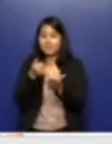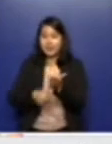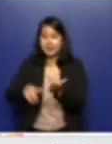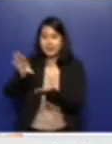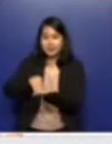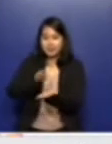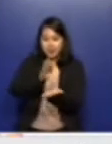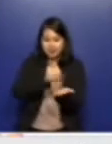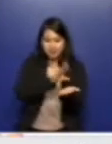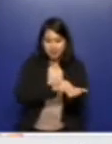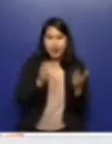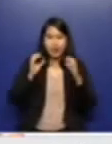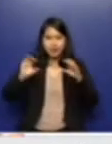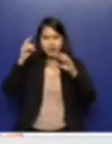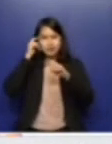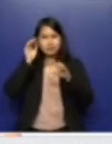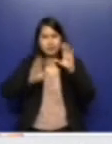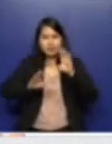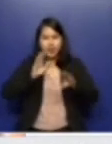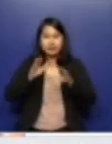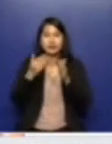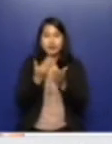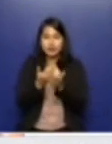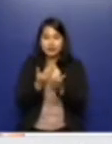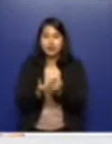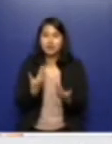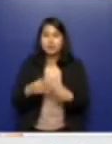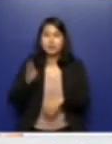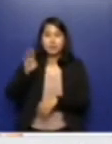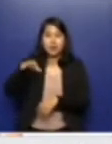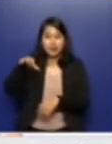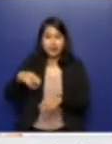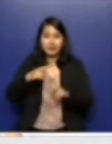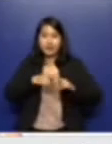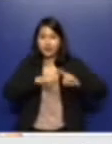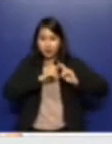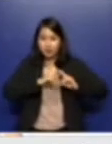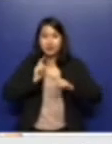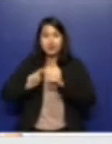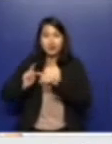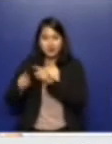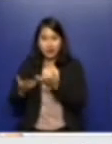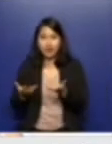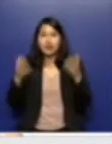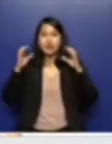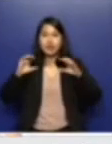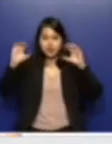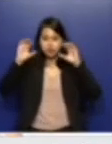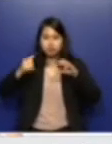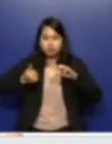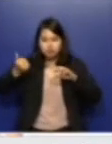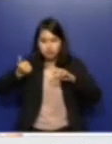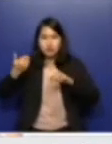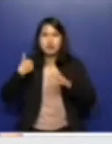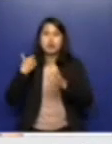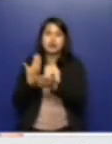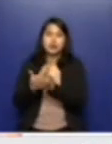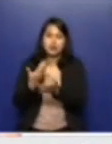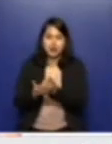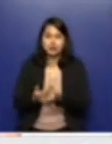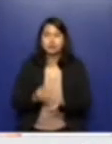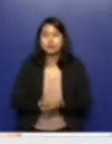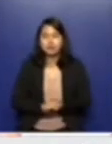รายได้นอกจากนี้ก็ยังมีรายได้จากรัฐวิสาหกิจต่างๆนะฮะแล้วก็มีหน่วยงานส่วนราชการอื่นๆมีกรมธนารักษ์นะ